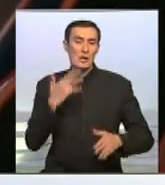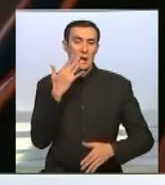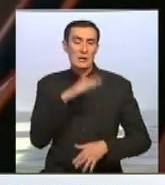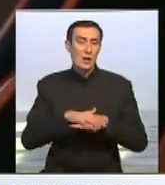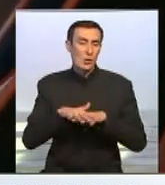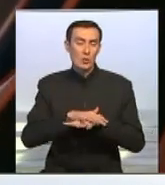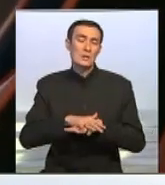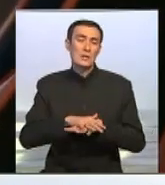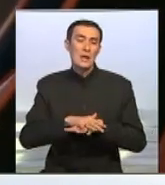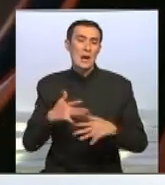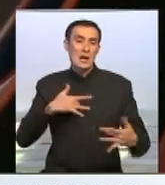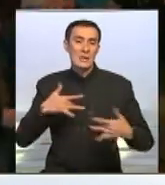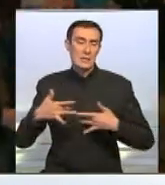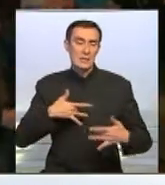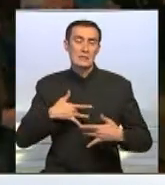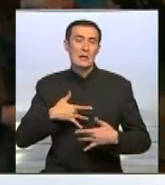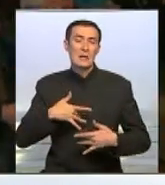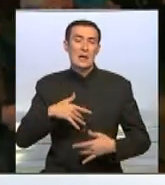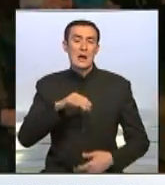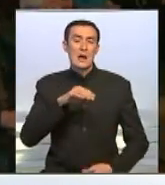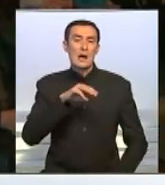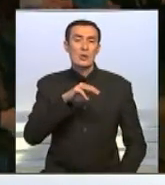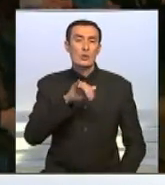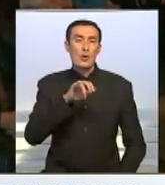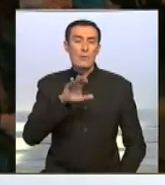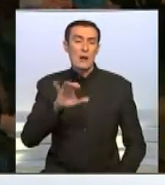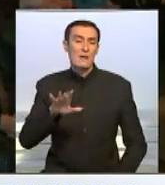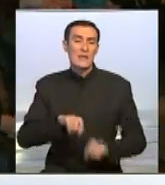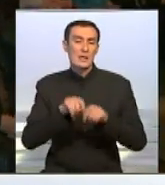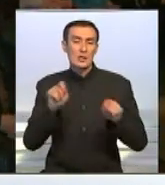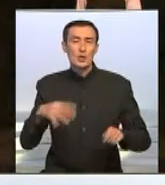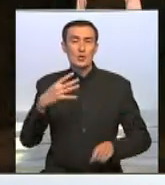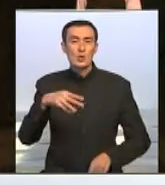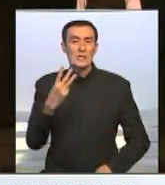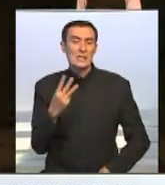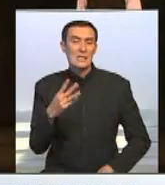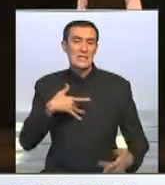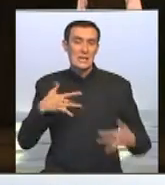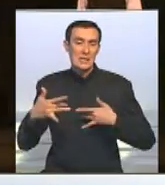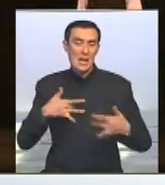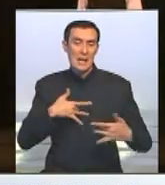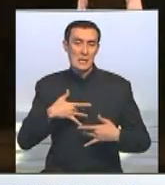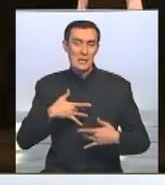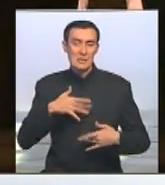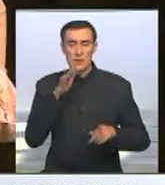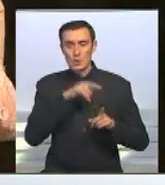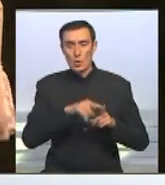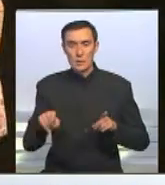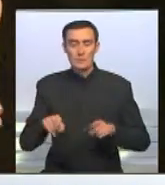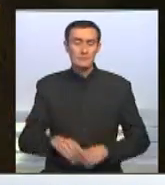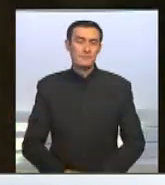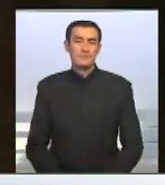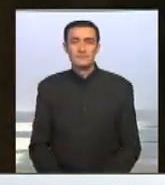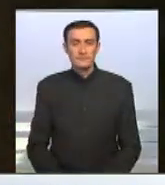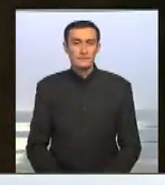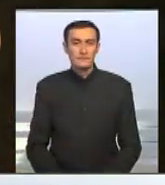Казахстана Ерсайын Тулеубай. Спектакль открыл 43-й театральный сезон.